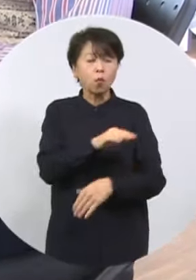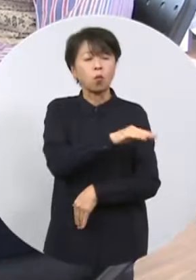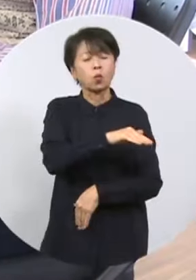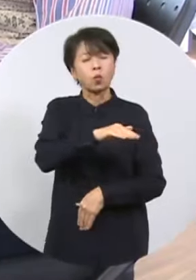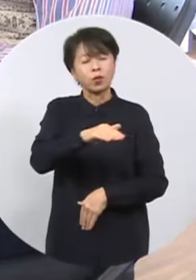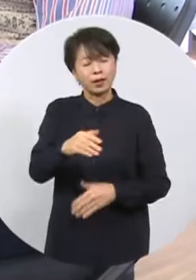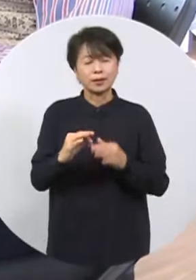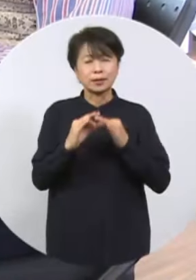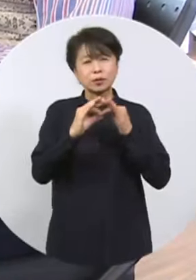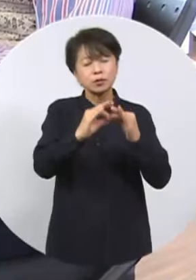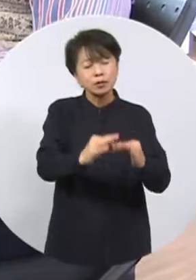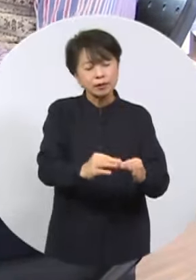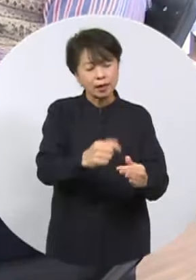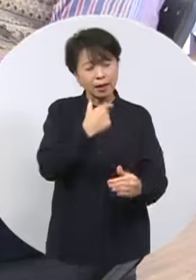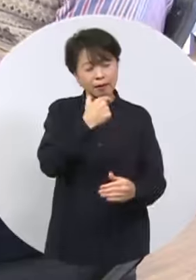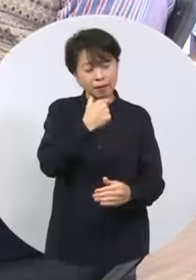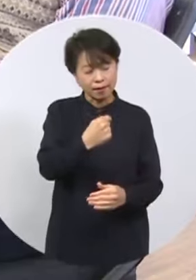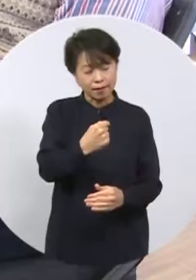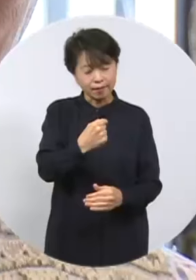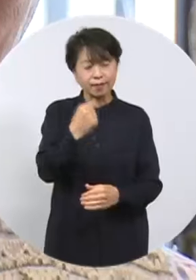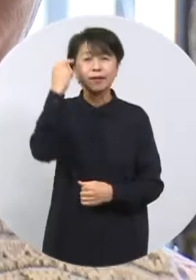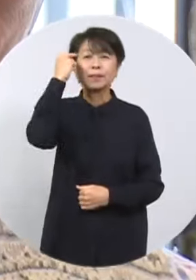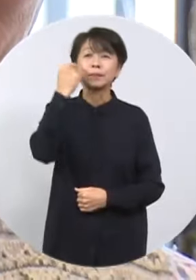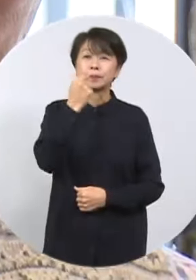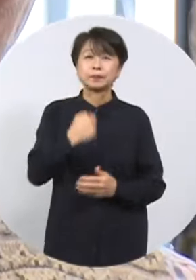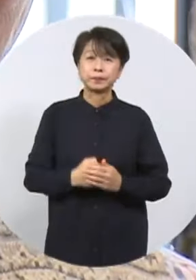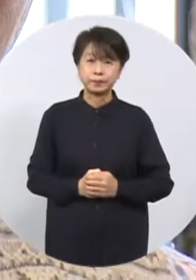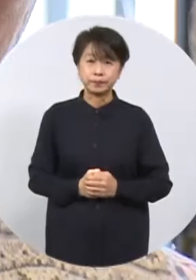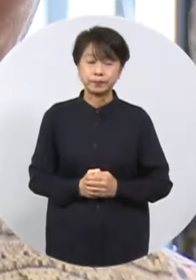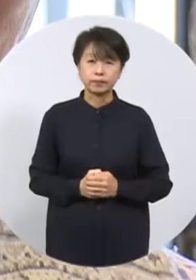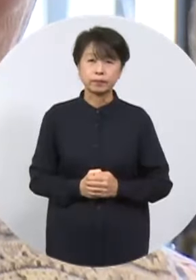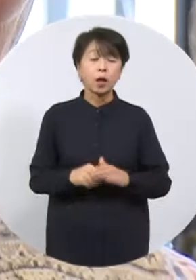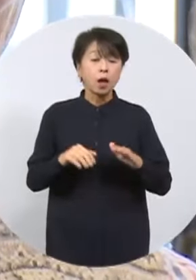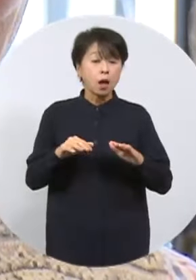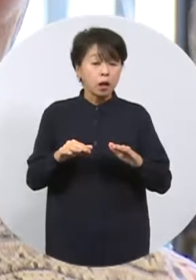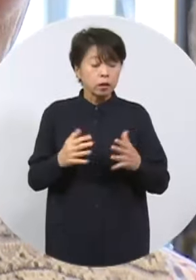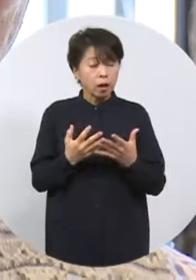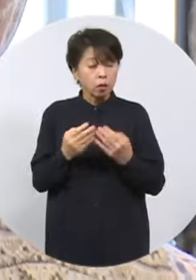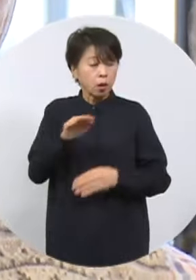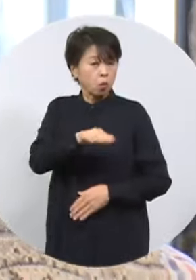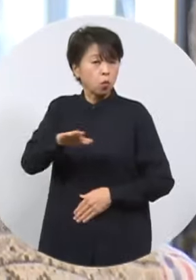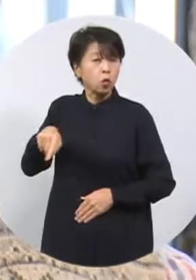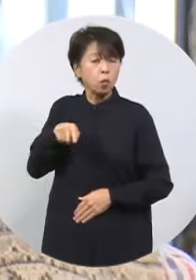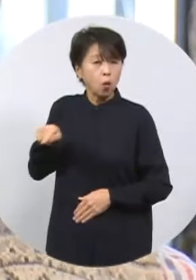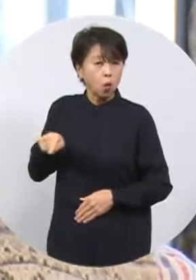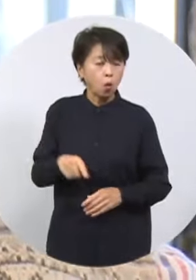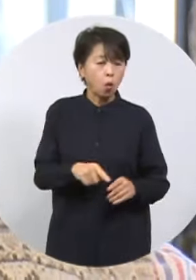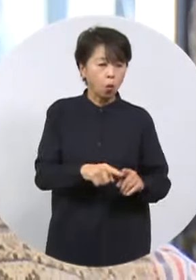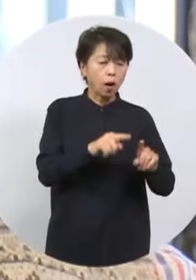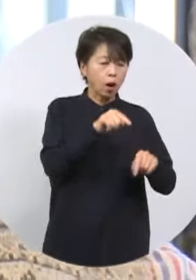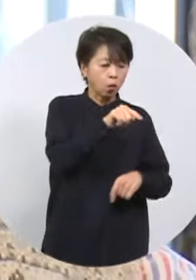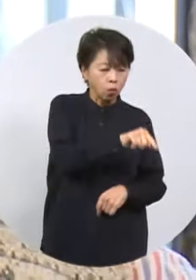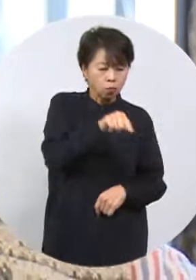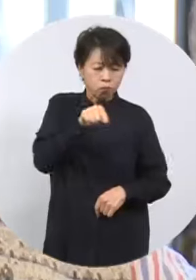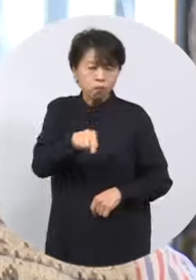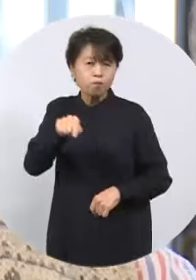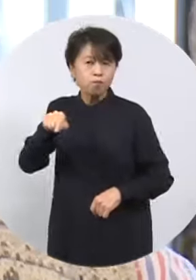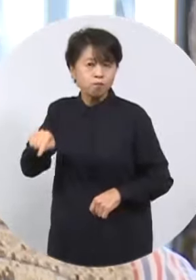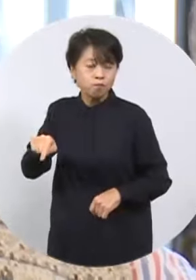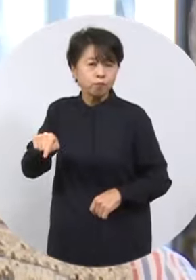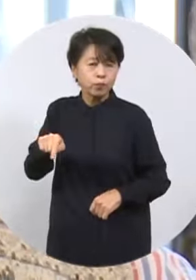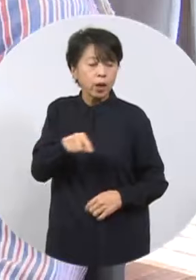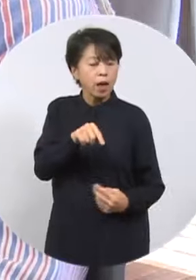にできたら伝えたいな。今多くの子どもたちが A か B か C のどれか選びなさいみたいな生き